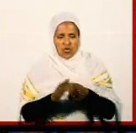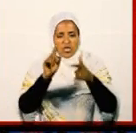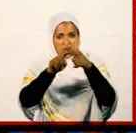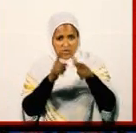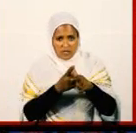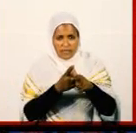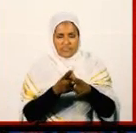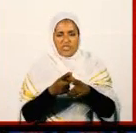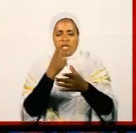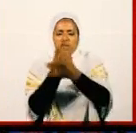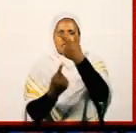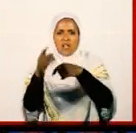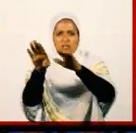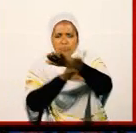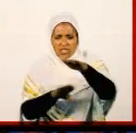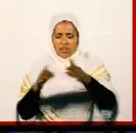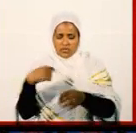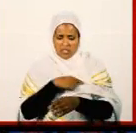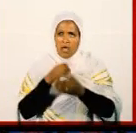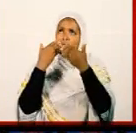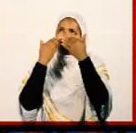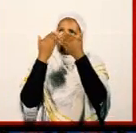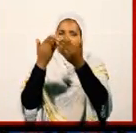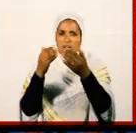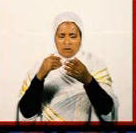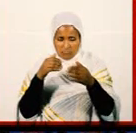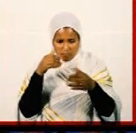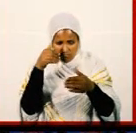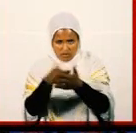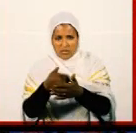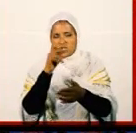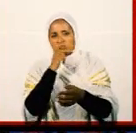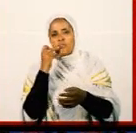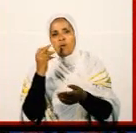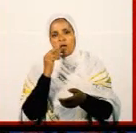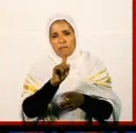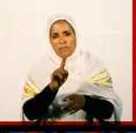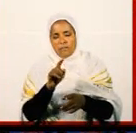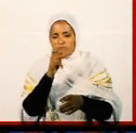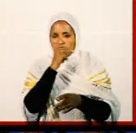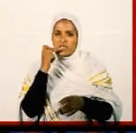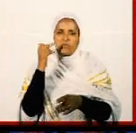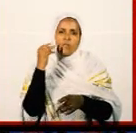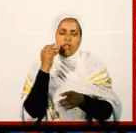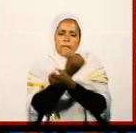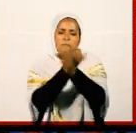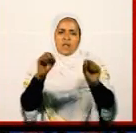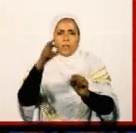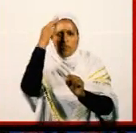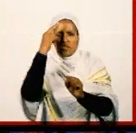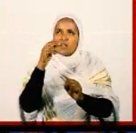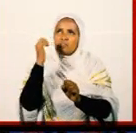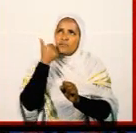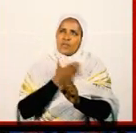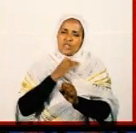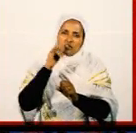ምናመሰግናት ምስጋና ምናቀርብላት እመቤታችን ቅድስት ድንግል ማርያም ናት። ወላዲተ አምላክ ናት። የመዳናችን ምክንያት ናት። በእውነት የልባችን አባሽ ናት። እውነተኛ የደስታ